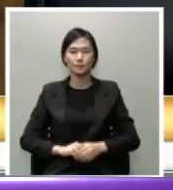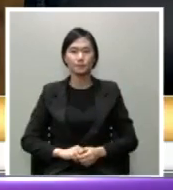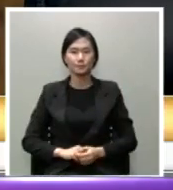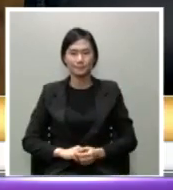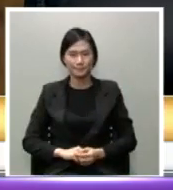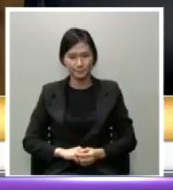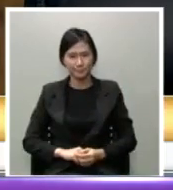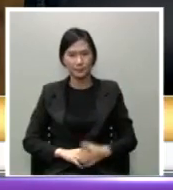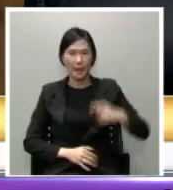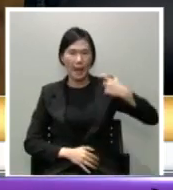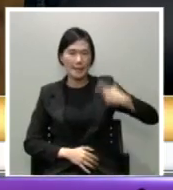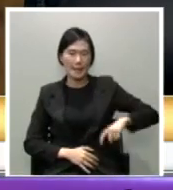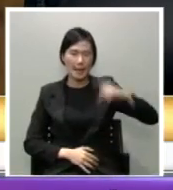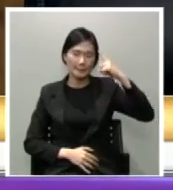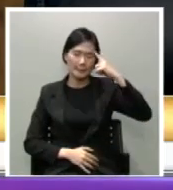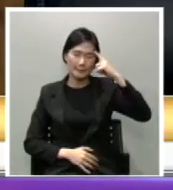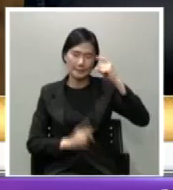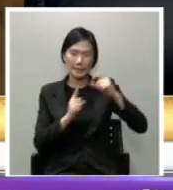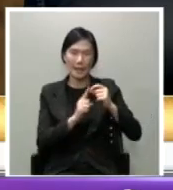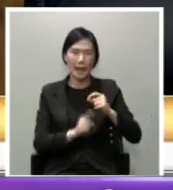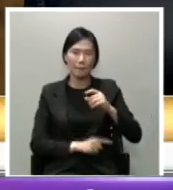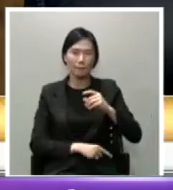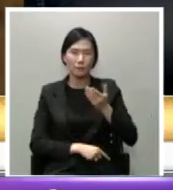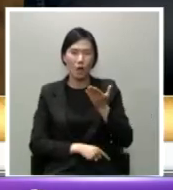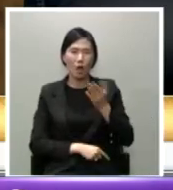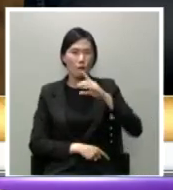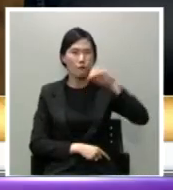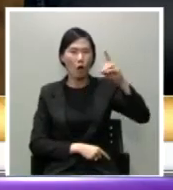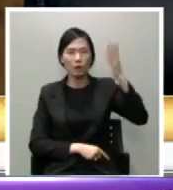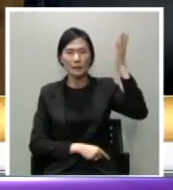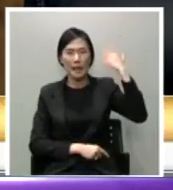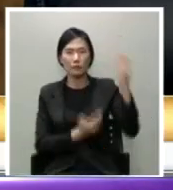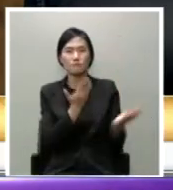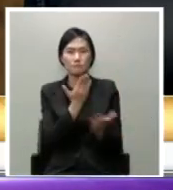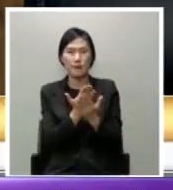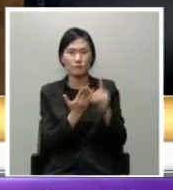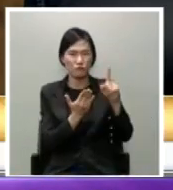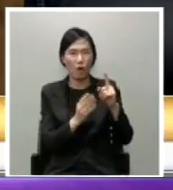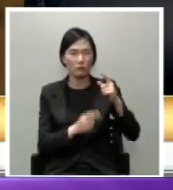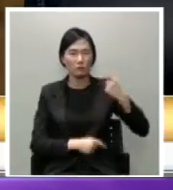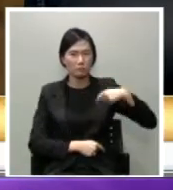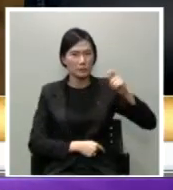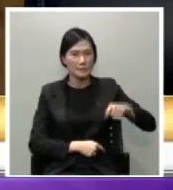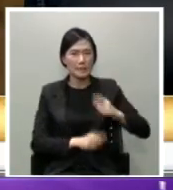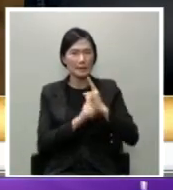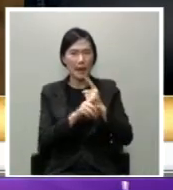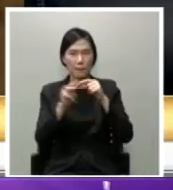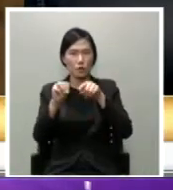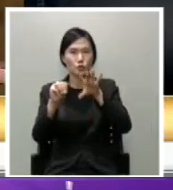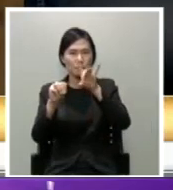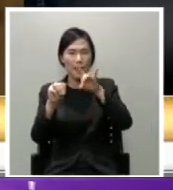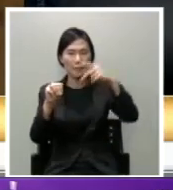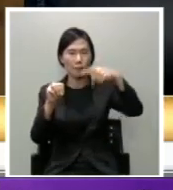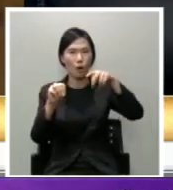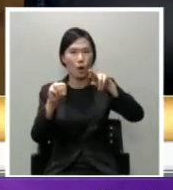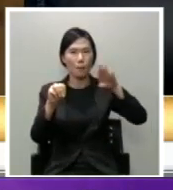เพราะฉะนั้นอัยการท่านจึงได้ยื่นคำร้องต่อศาลตอนฟ้องด้วยว่าแล้วช่วยพิพากษาตามมาตรา8พ.ร.บ.